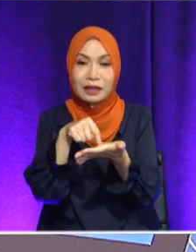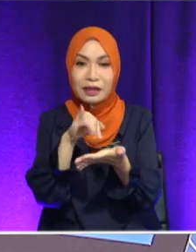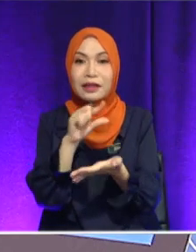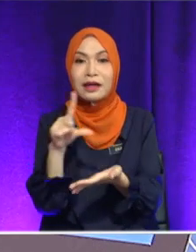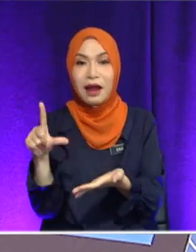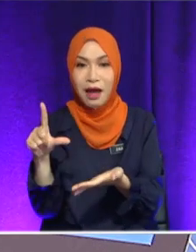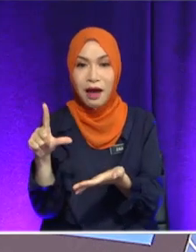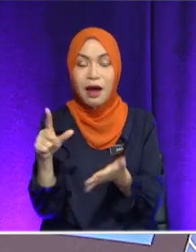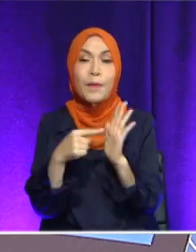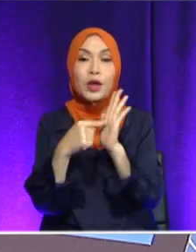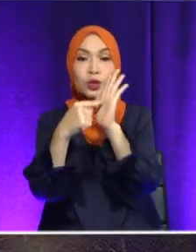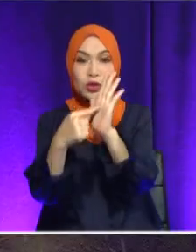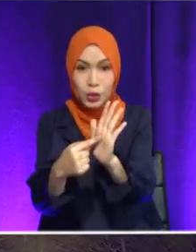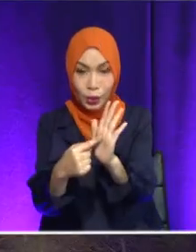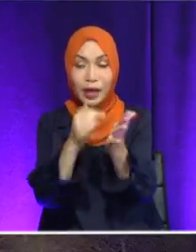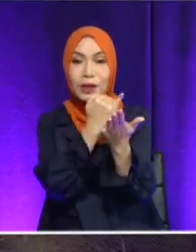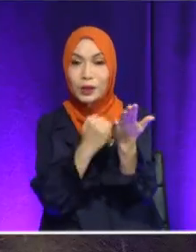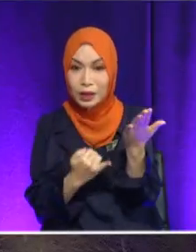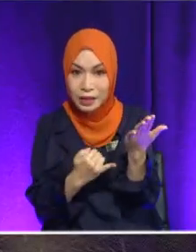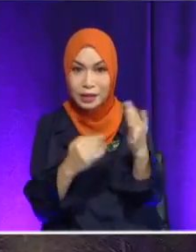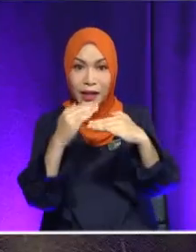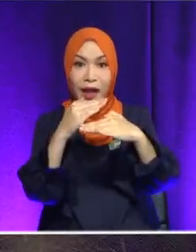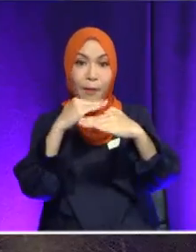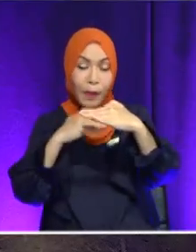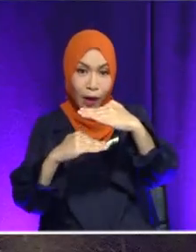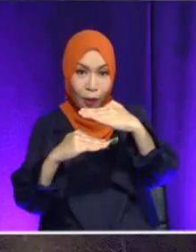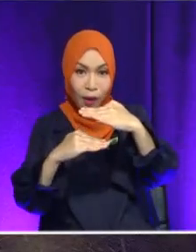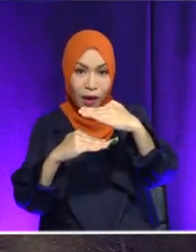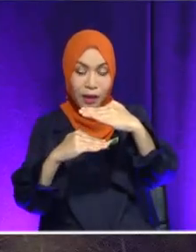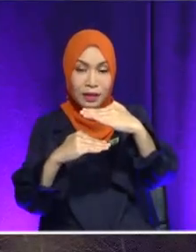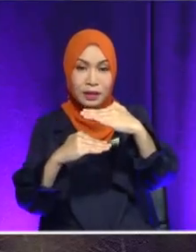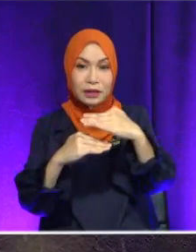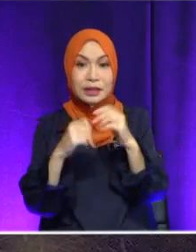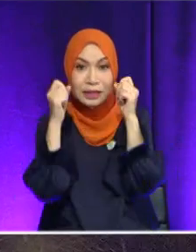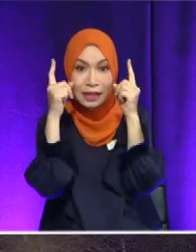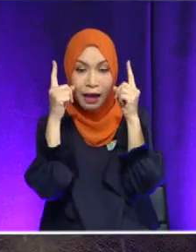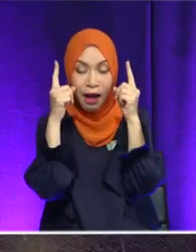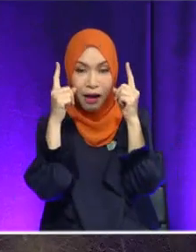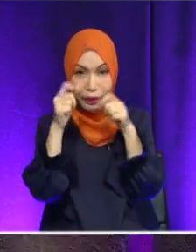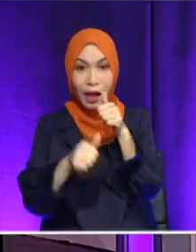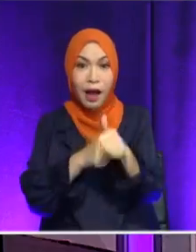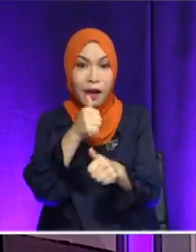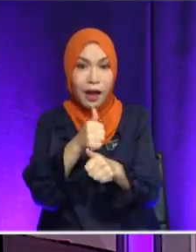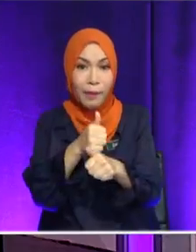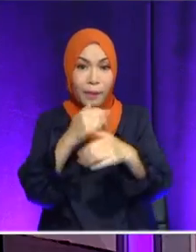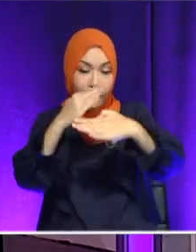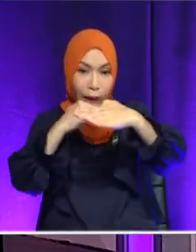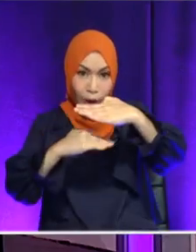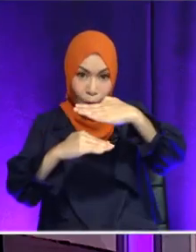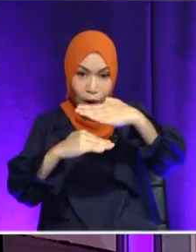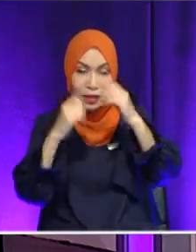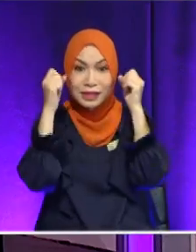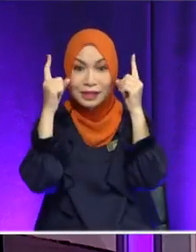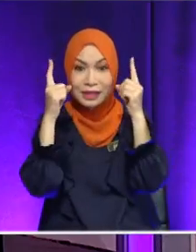Maksudnya kita sebagai penonton itu tak tahu apa yang sebenarnya